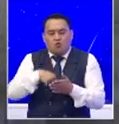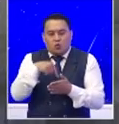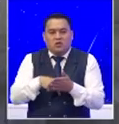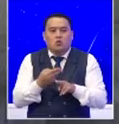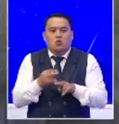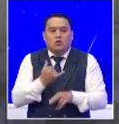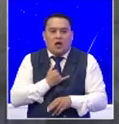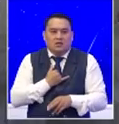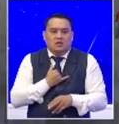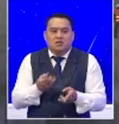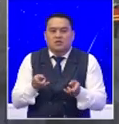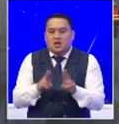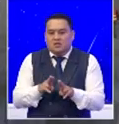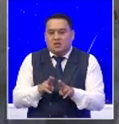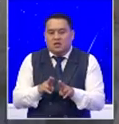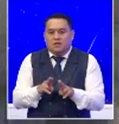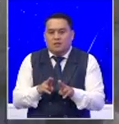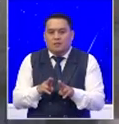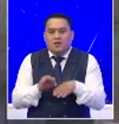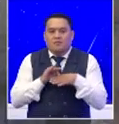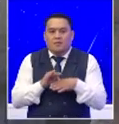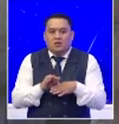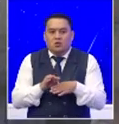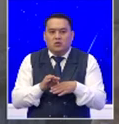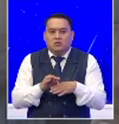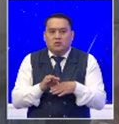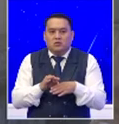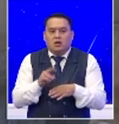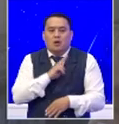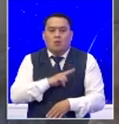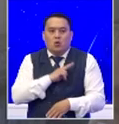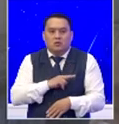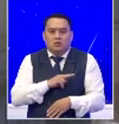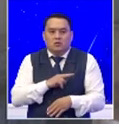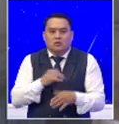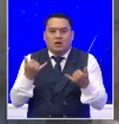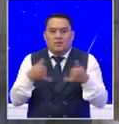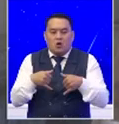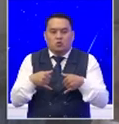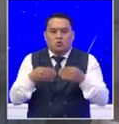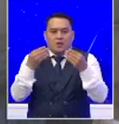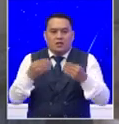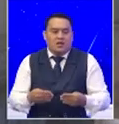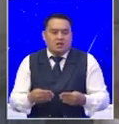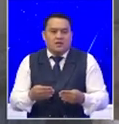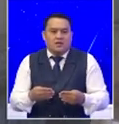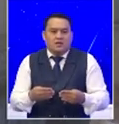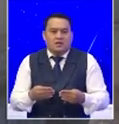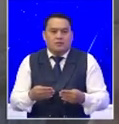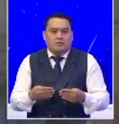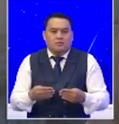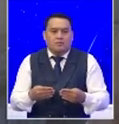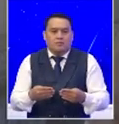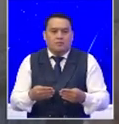у нас бассейна на данный момент производятся сейчас работы по гипсокартону, аквапанели, то есть